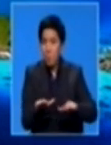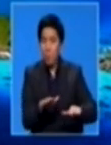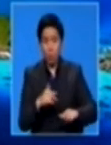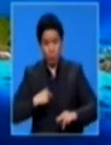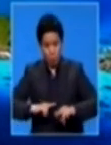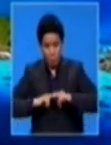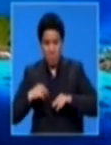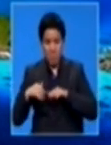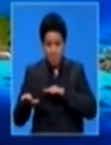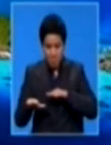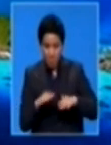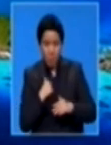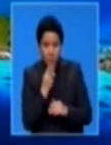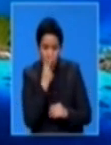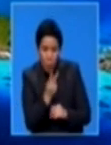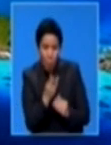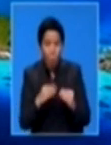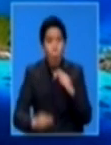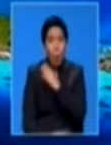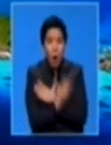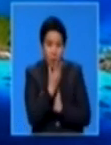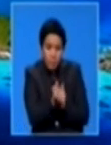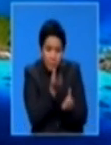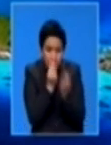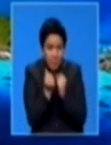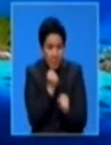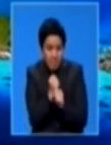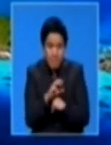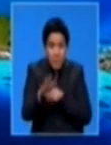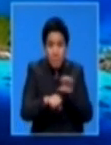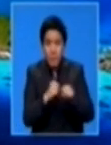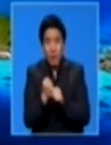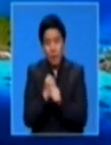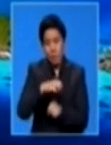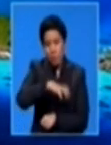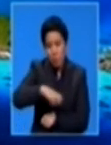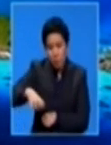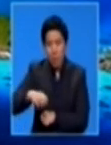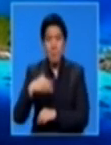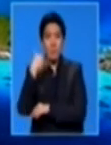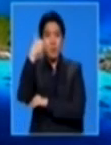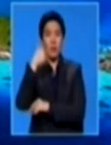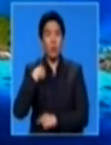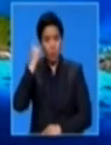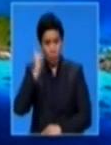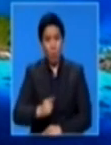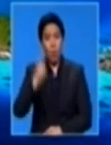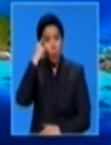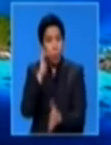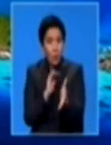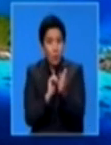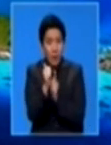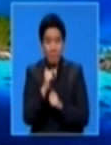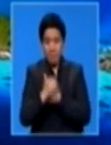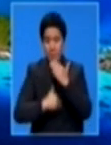นเองนะครับร่วมกันแสวงหาโอกาสให้เกิดประโยชน์สูงสุดทั้งตนเององค์กรประเทศชาติด้วยความรู้เท่าทันนะครับมีการพัฒน